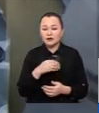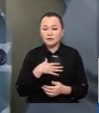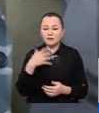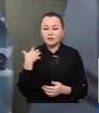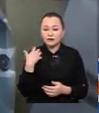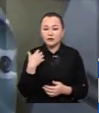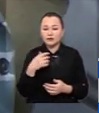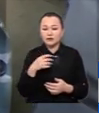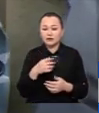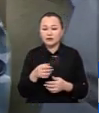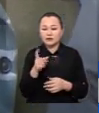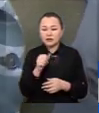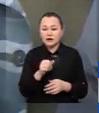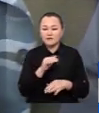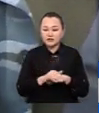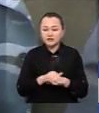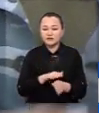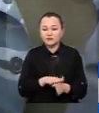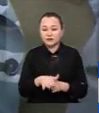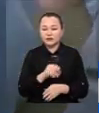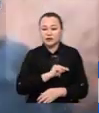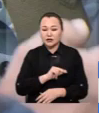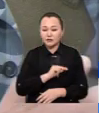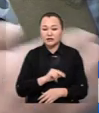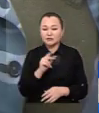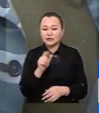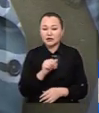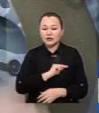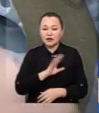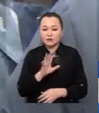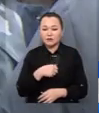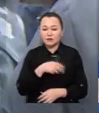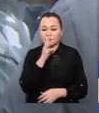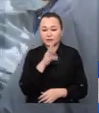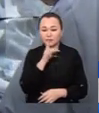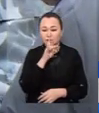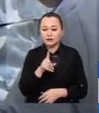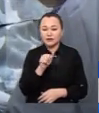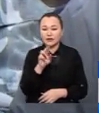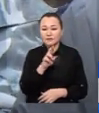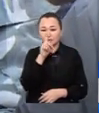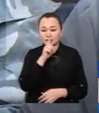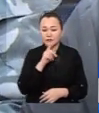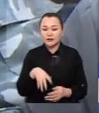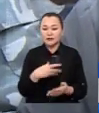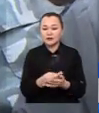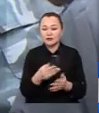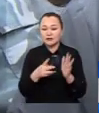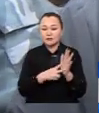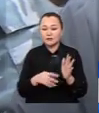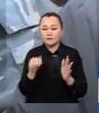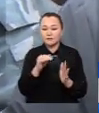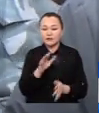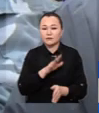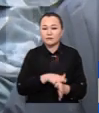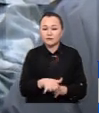за фактически выполненные работы. За невыполненную работу мы не оплачиваем. За январь месяц мы оплатили 7 февраля. То